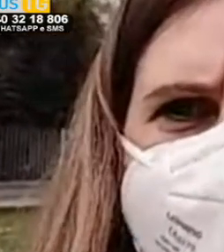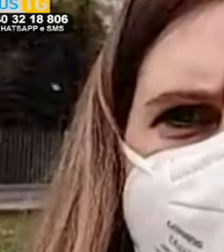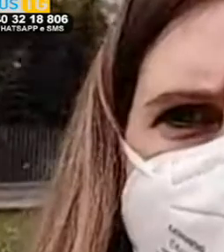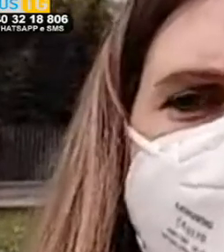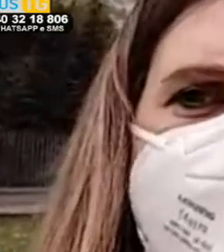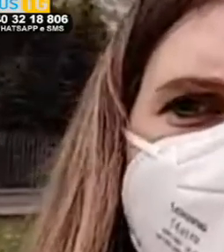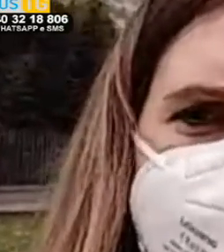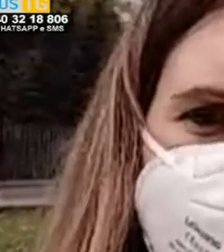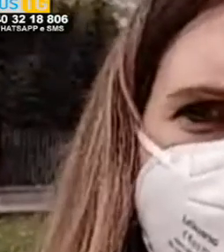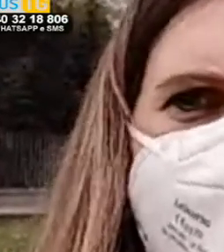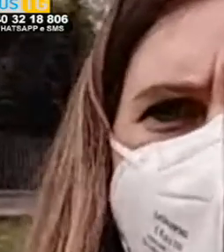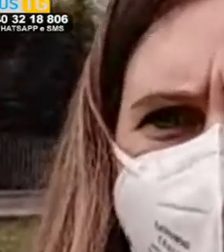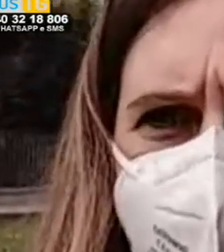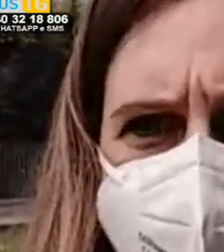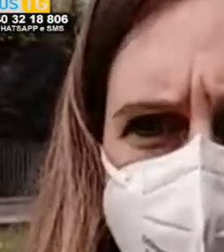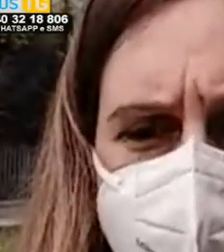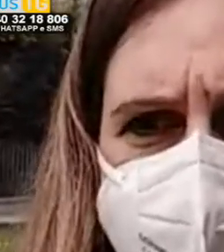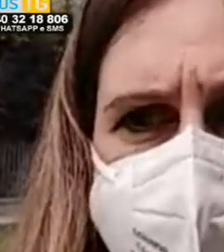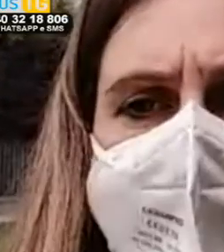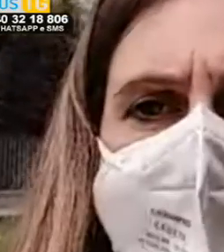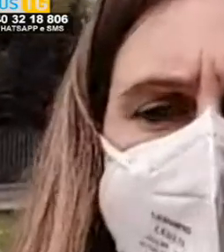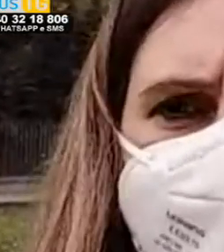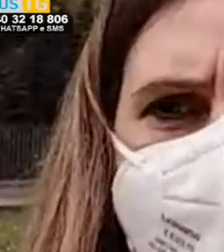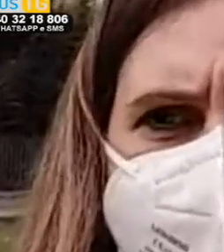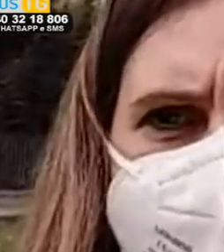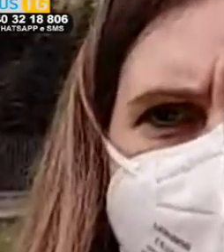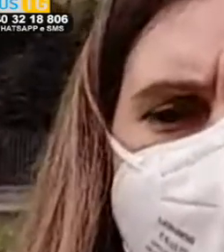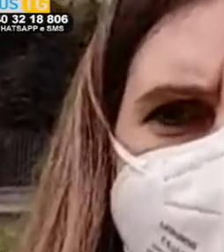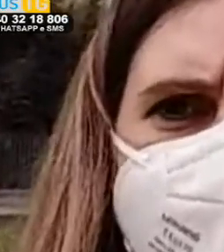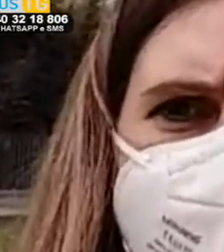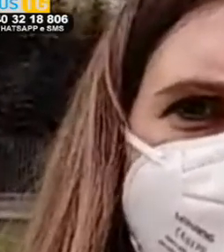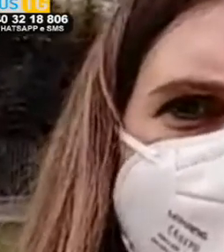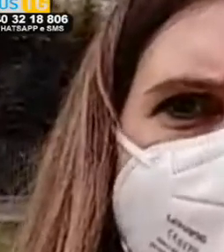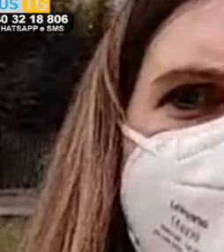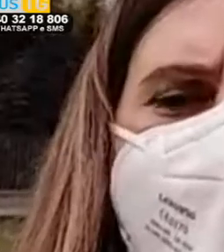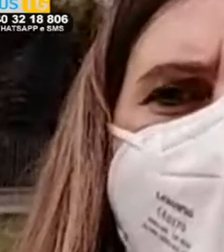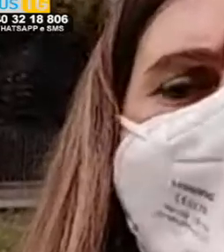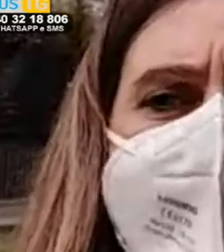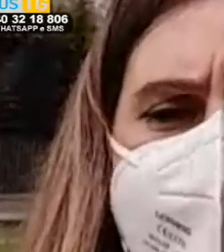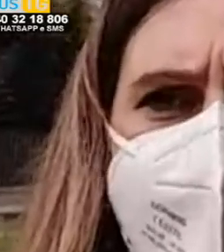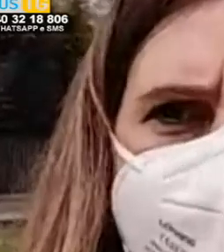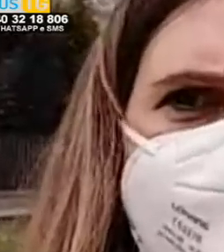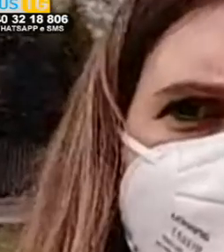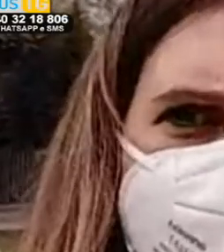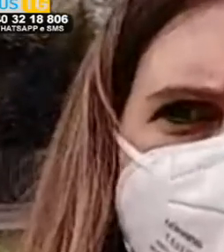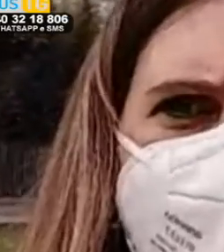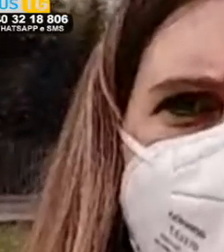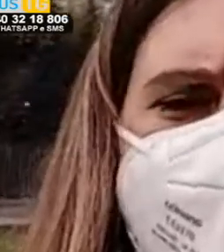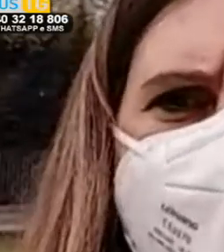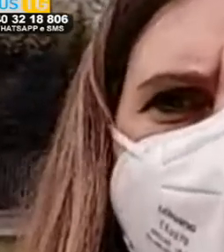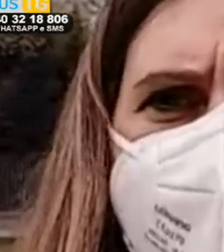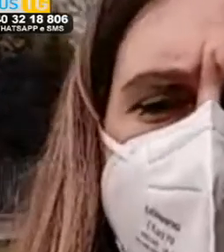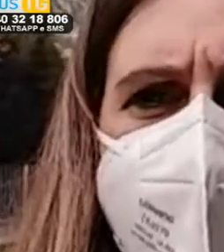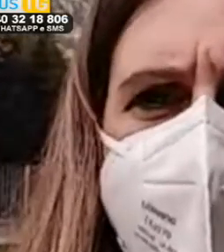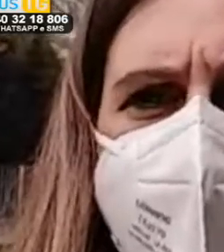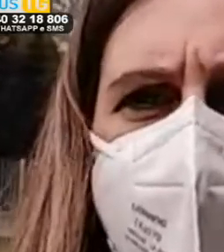sabato e domenica e altri 450 posti durante il pomeriggio, per un totale appunto di 900 più 900,